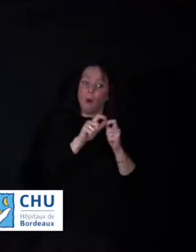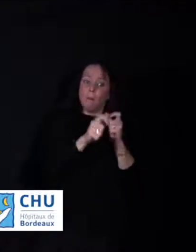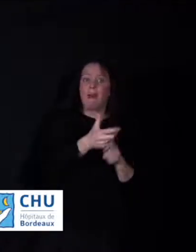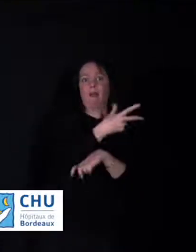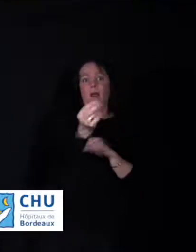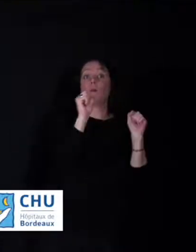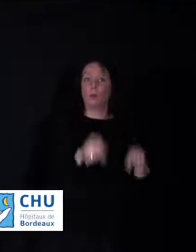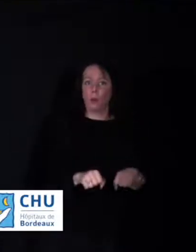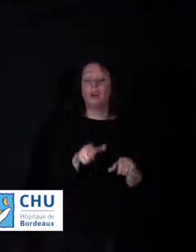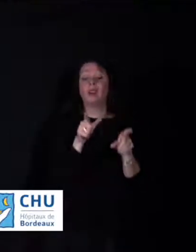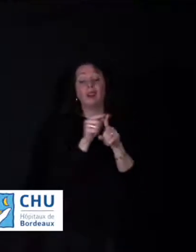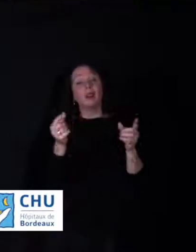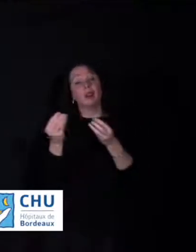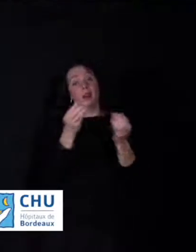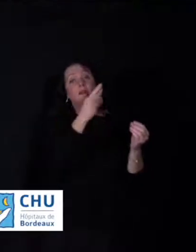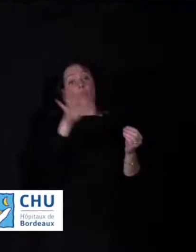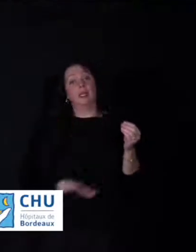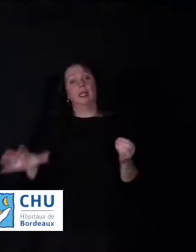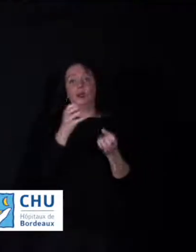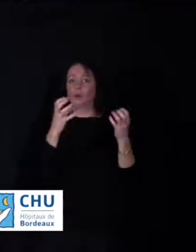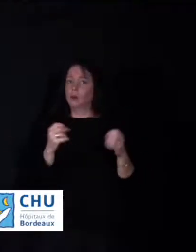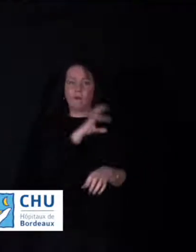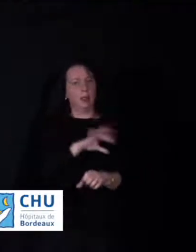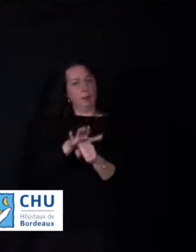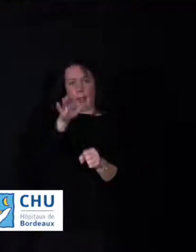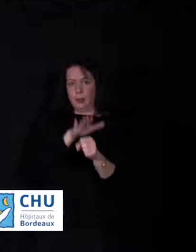la population française reste encore sous-vaccinée.